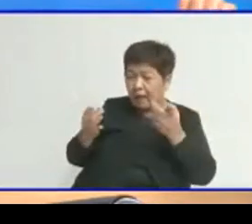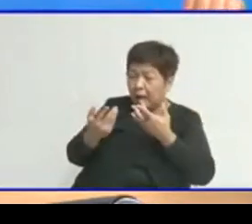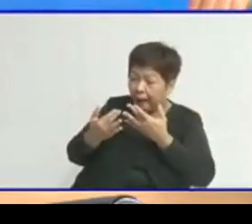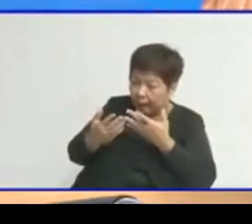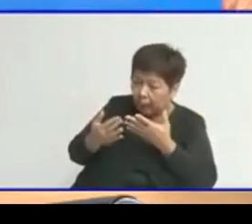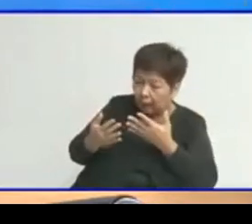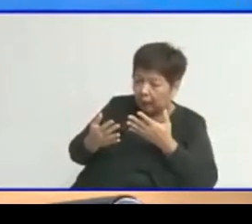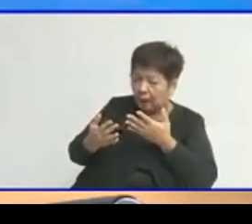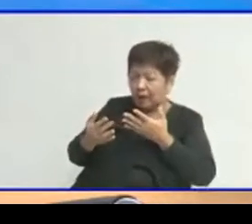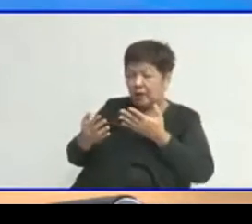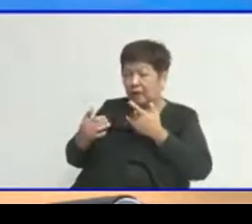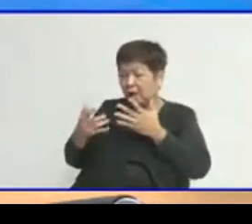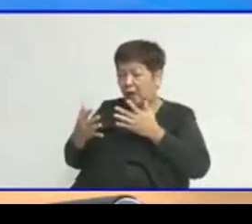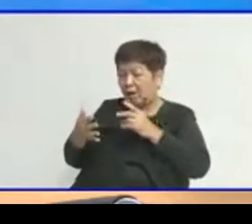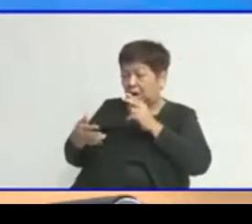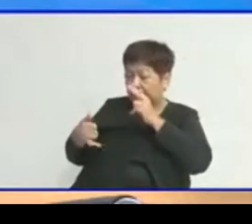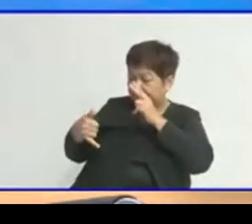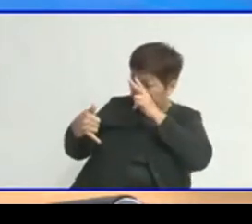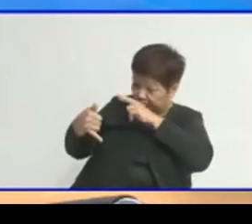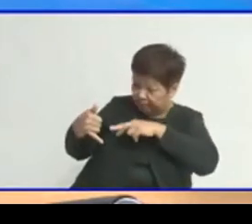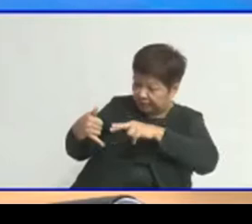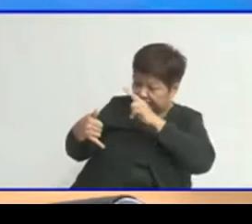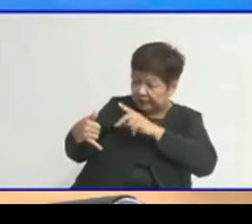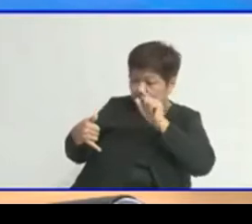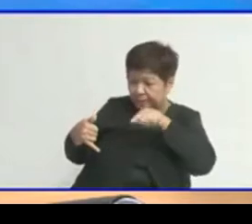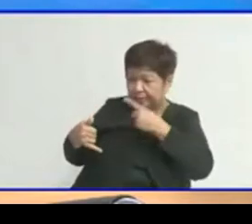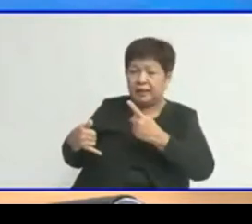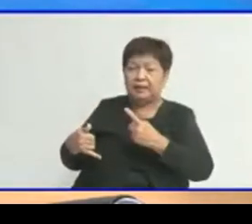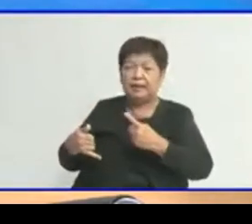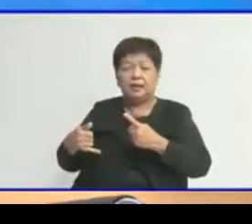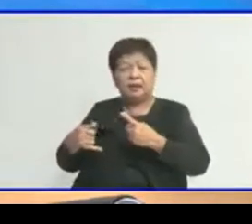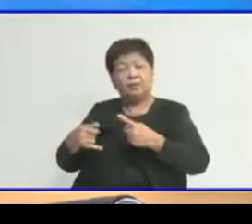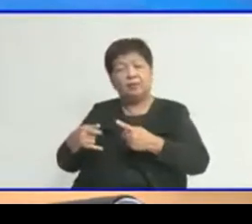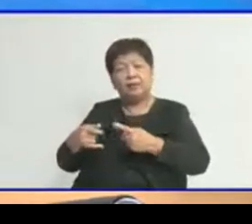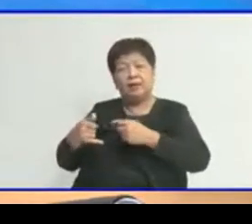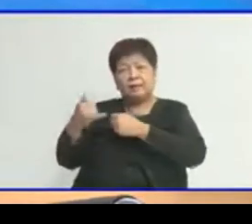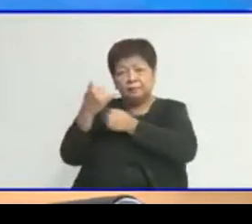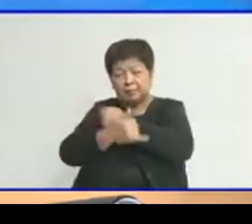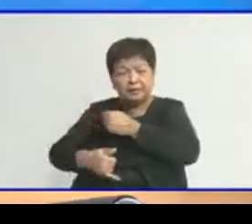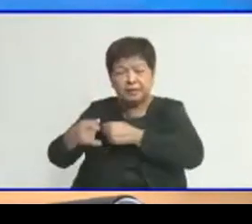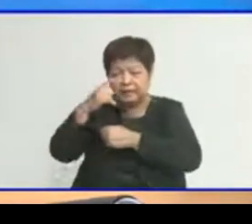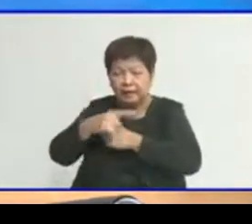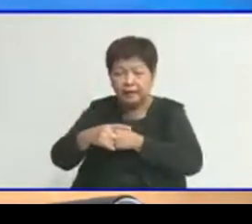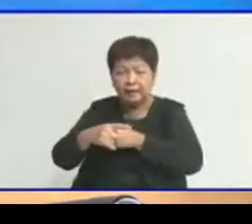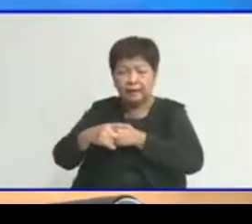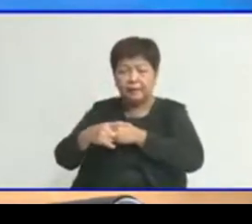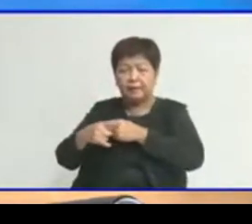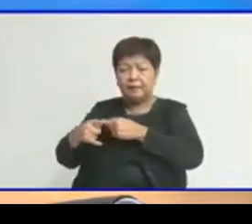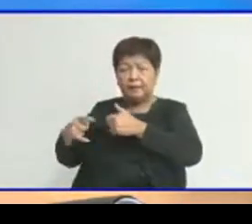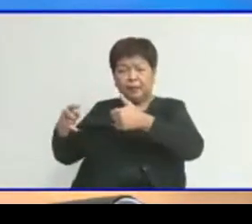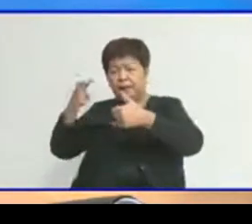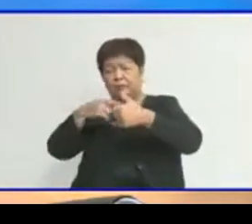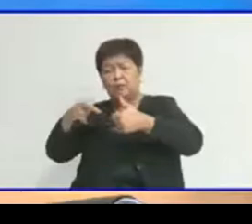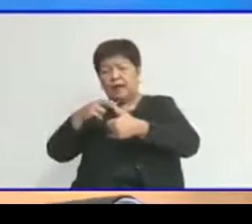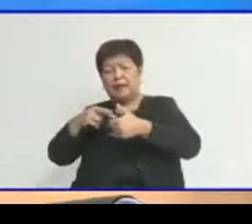าการคัดกรองนี่เป็นเรื่องใหม่สำหรับประเทศไทย ยังไม่มี ปรากฏการณ์ใดๆเลย